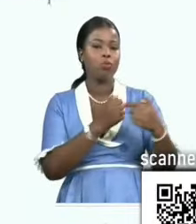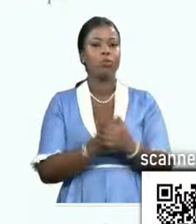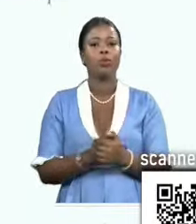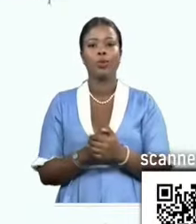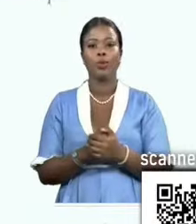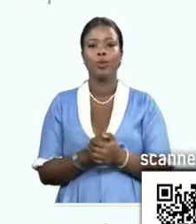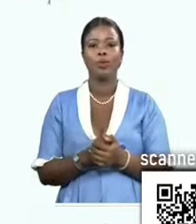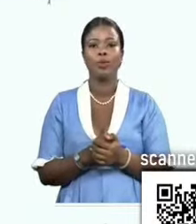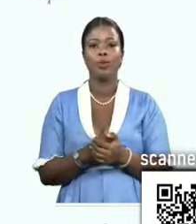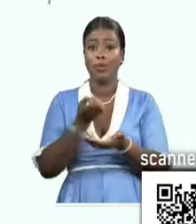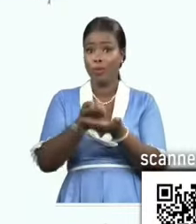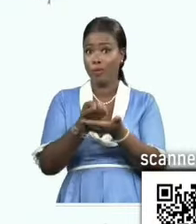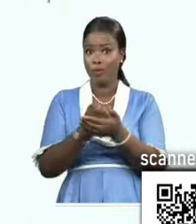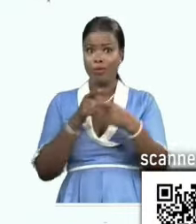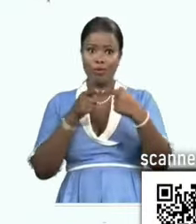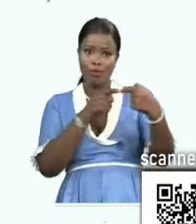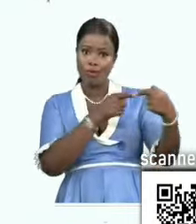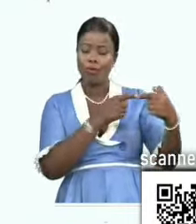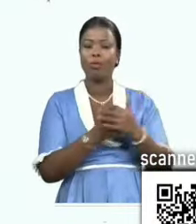économie compé